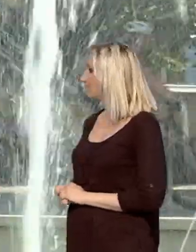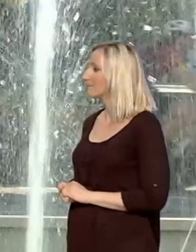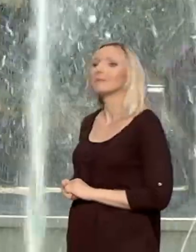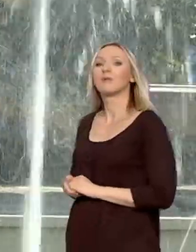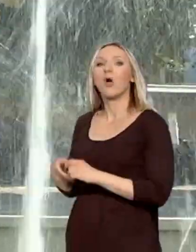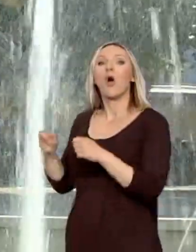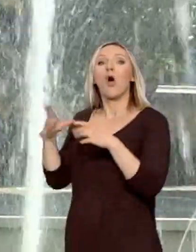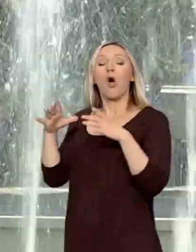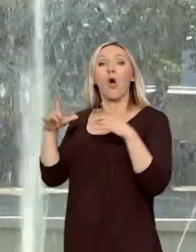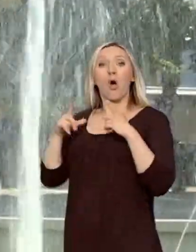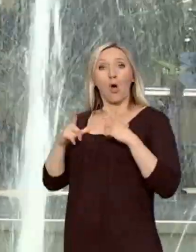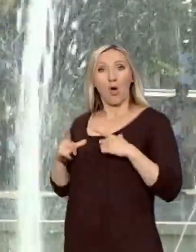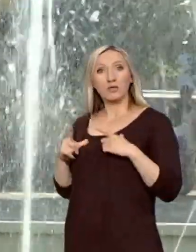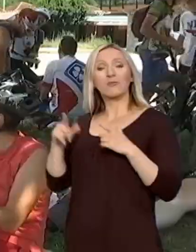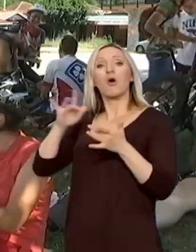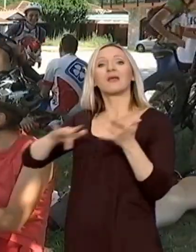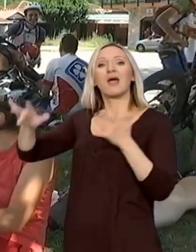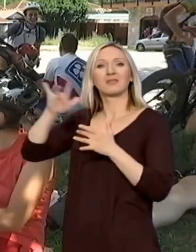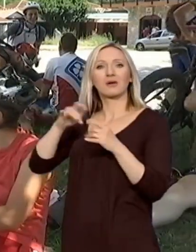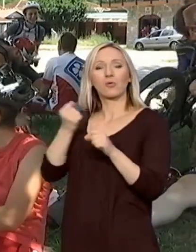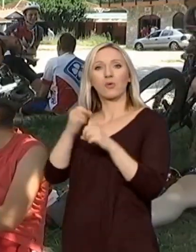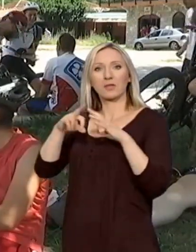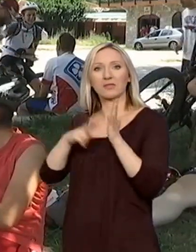Organizovan odmor imali su na trgu u Danilovgradu.